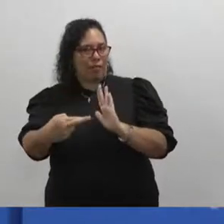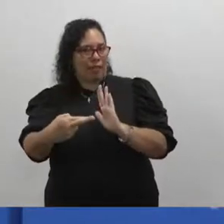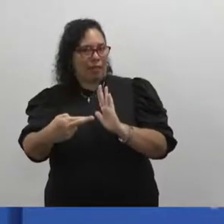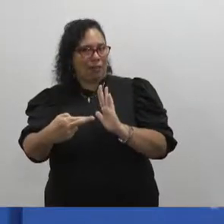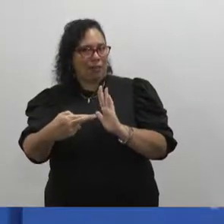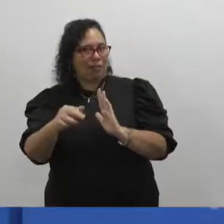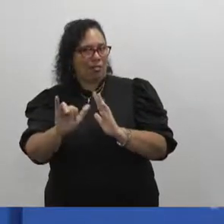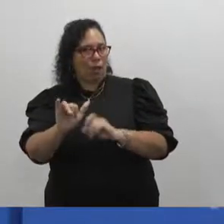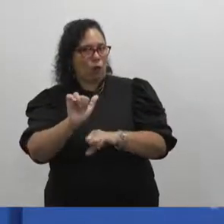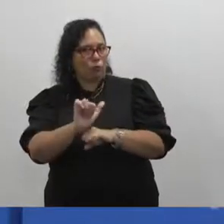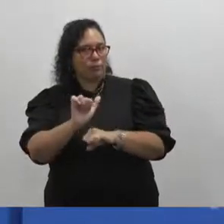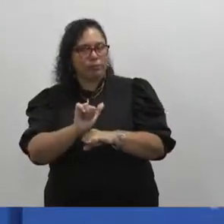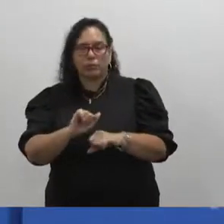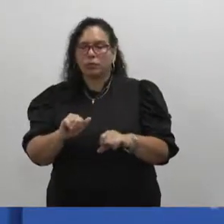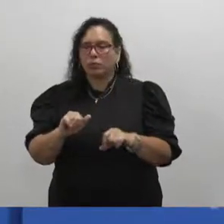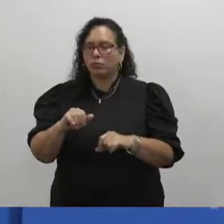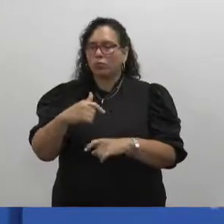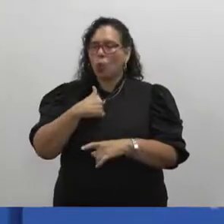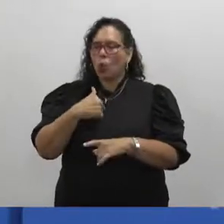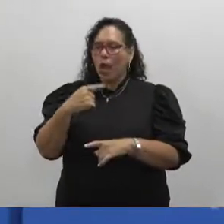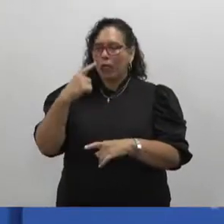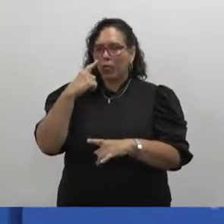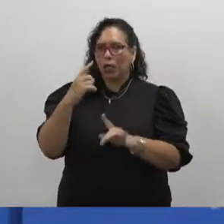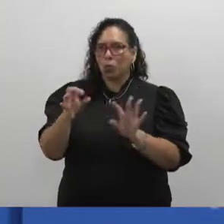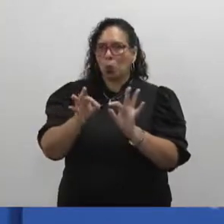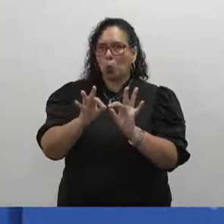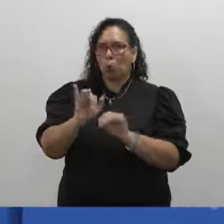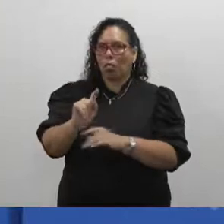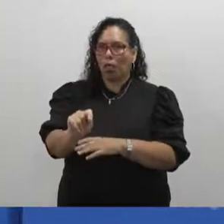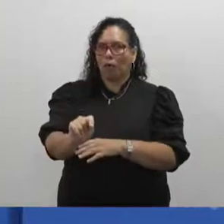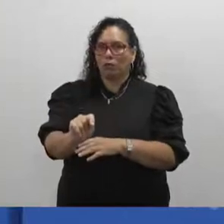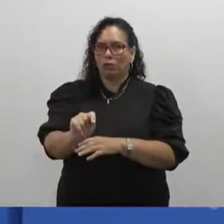phẩm tiền chúng cái thà